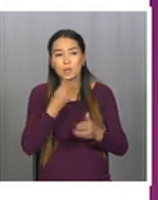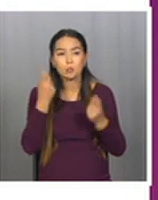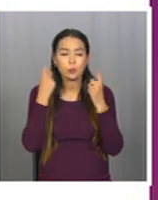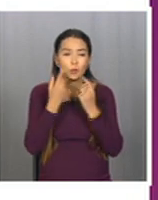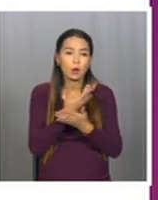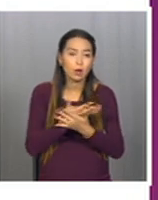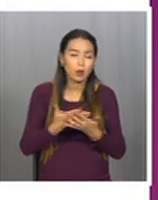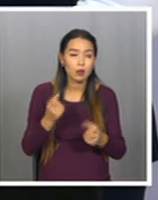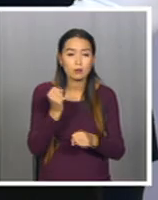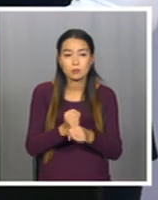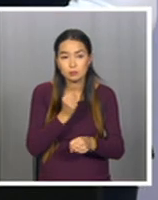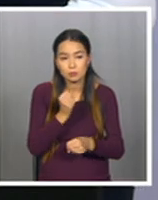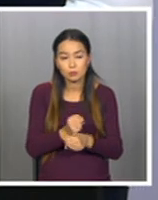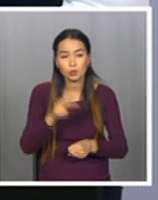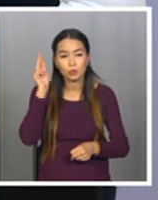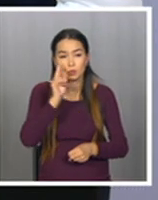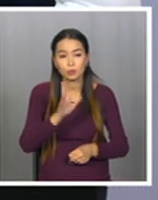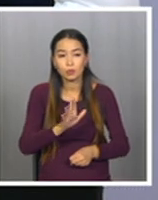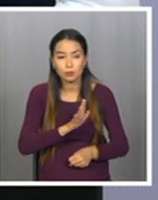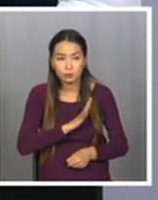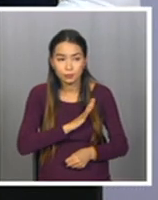дайындауды үйренді.